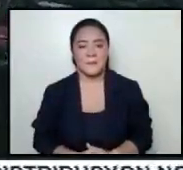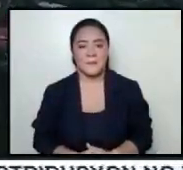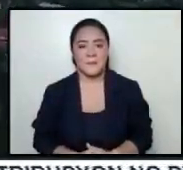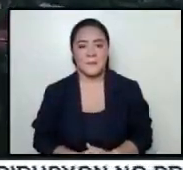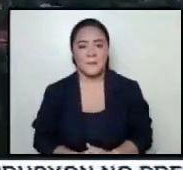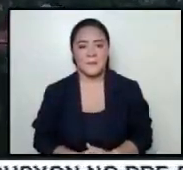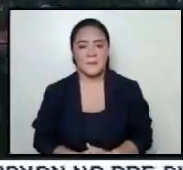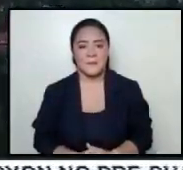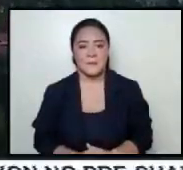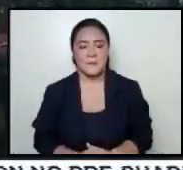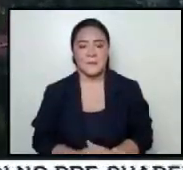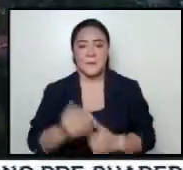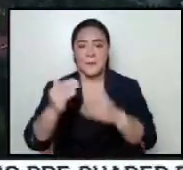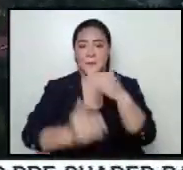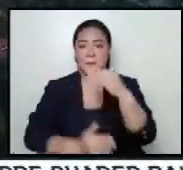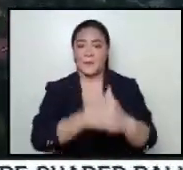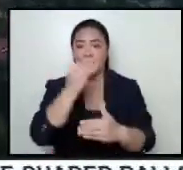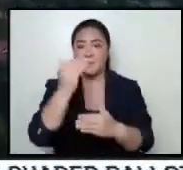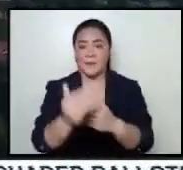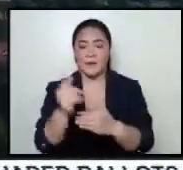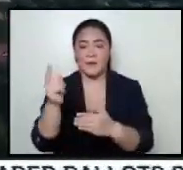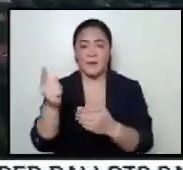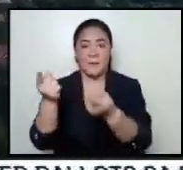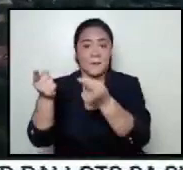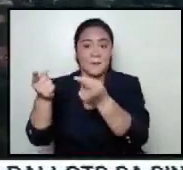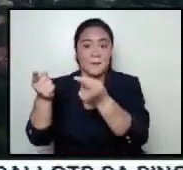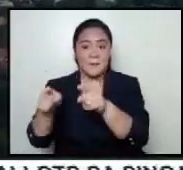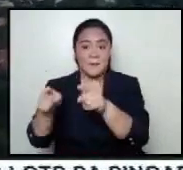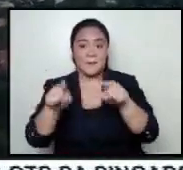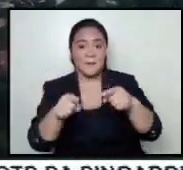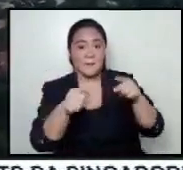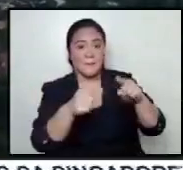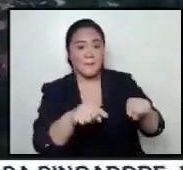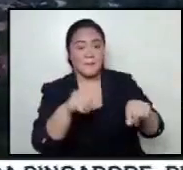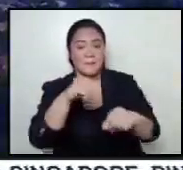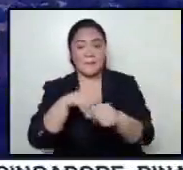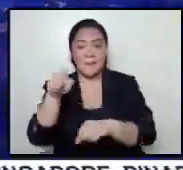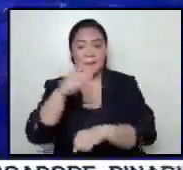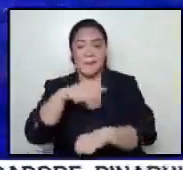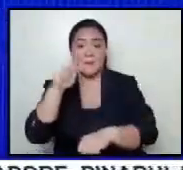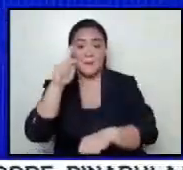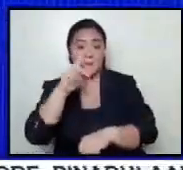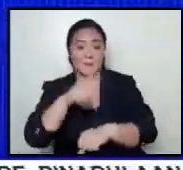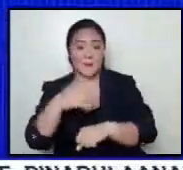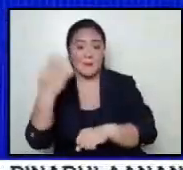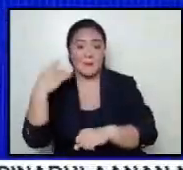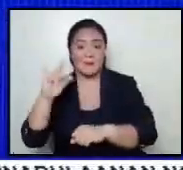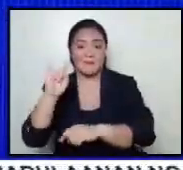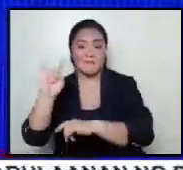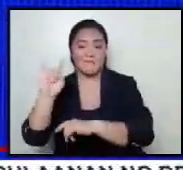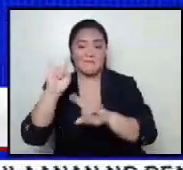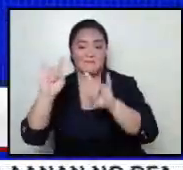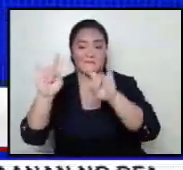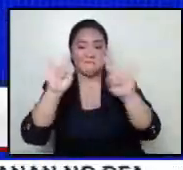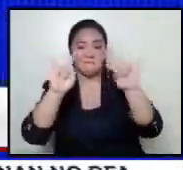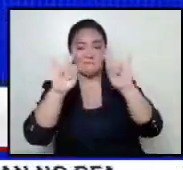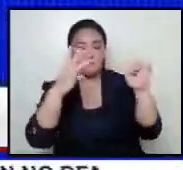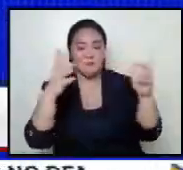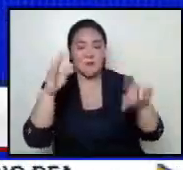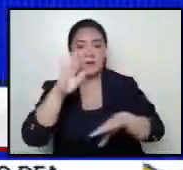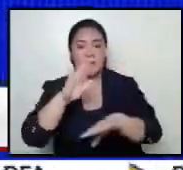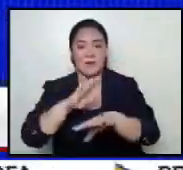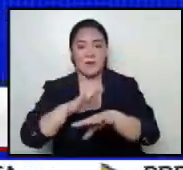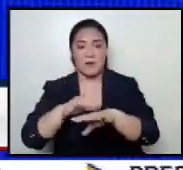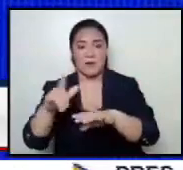Kasunod ng napaulat na ilang insidente ng karahasan sa bansa sa gitna ng campaign period, mariing nanindigan si Pangulong